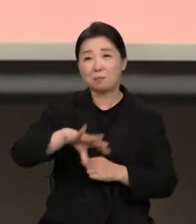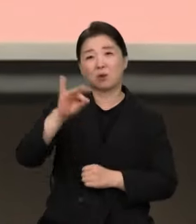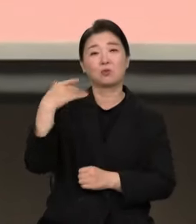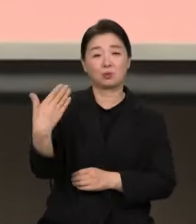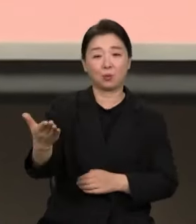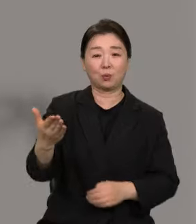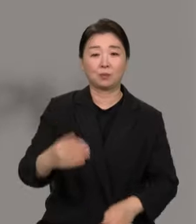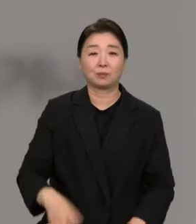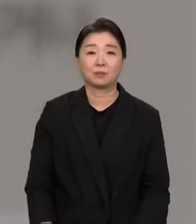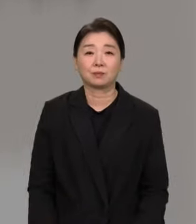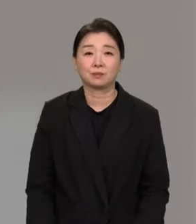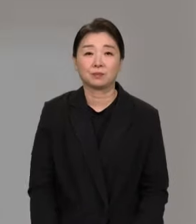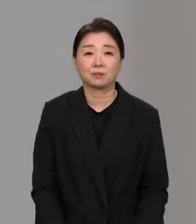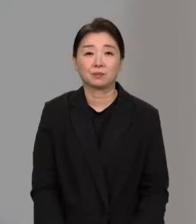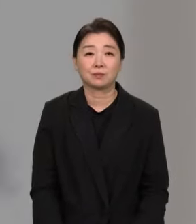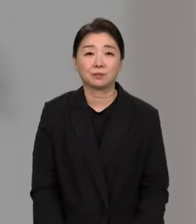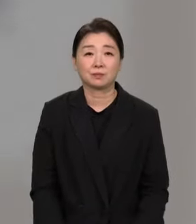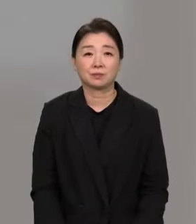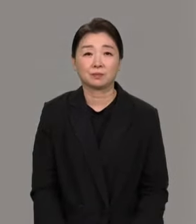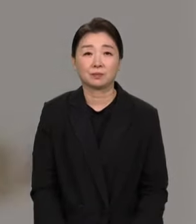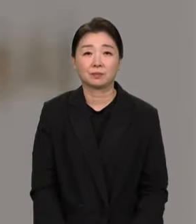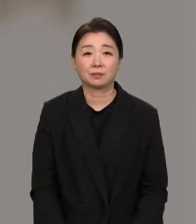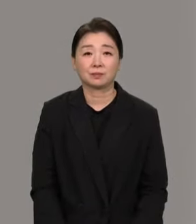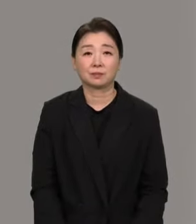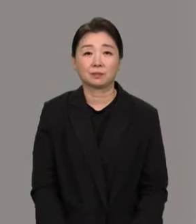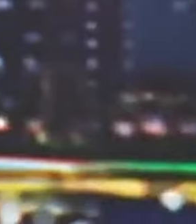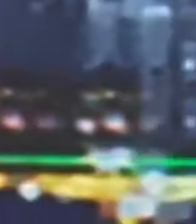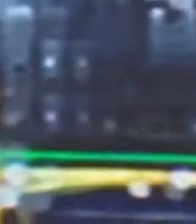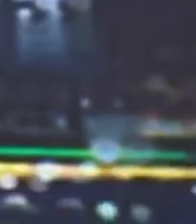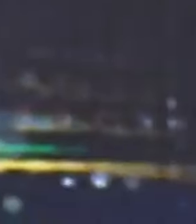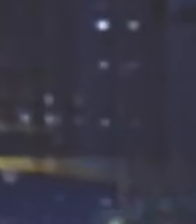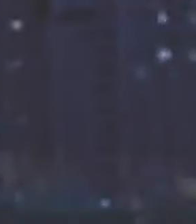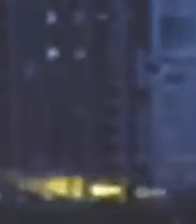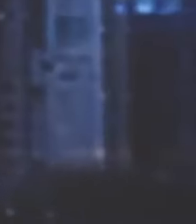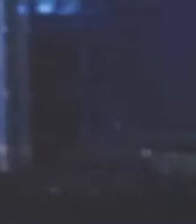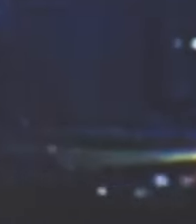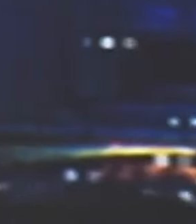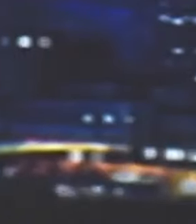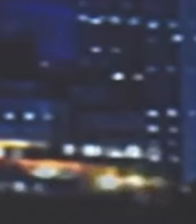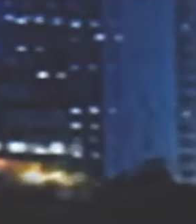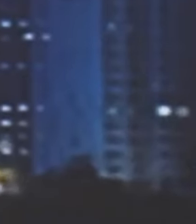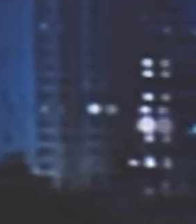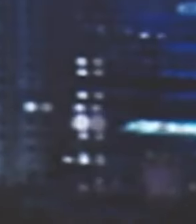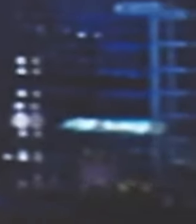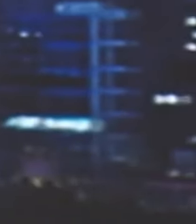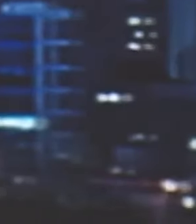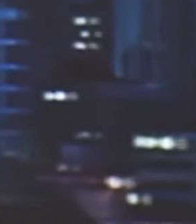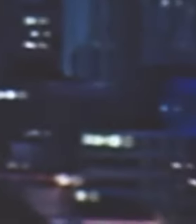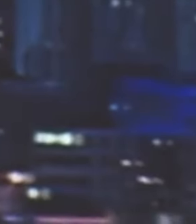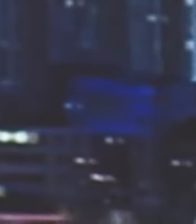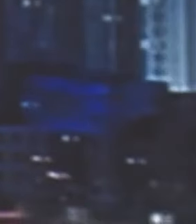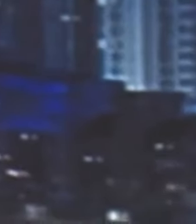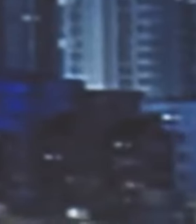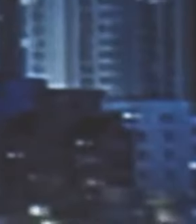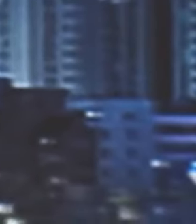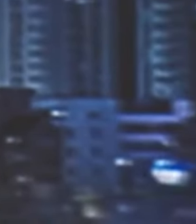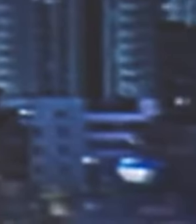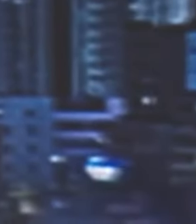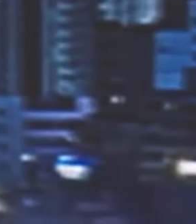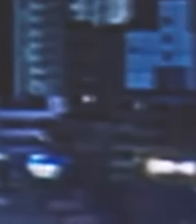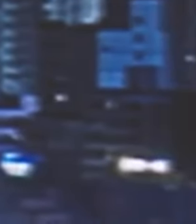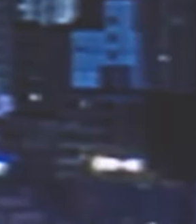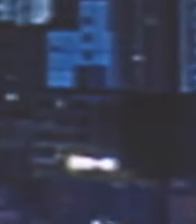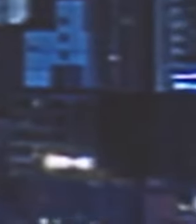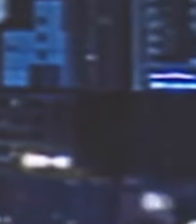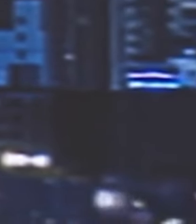했습니다 JTBC 임예은 있니다 JTBC 뉴스를 시청해 주신 여러분 고맙습니다 저희는